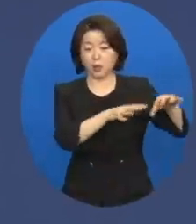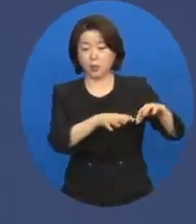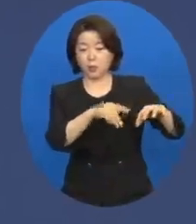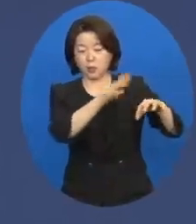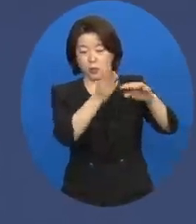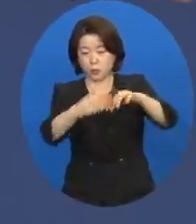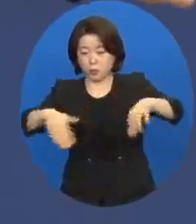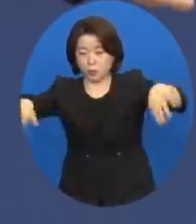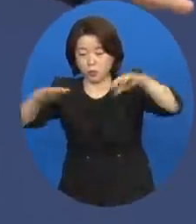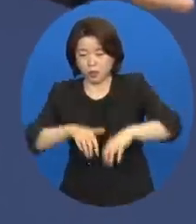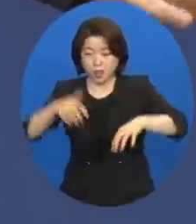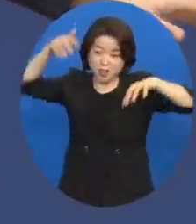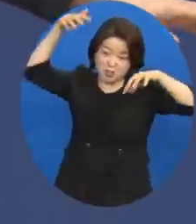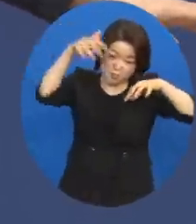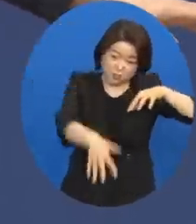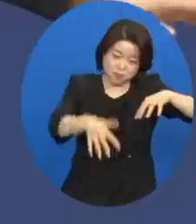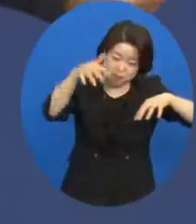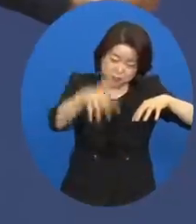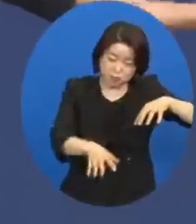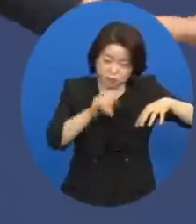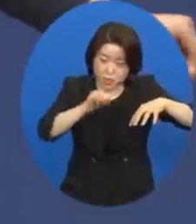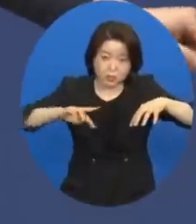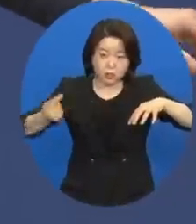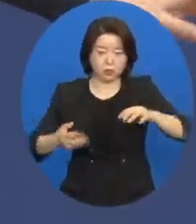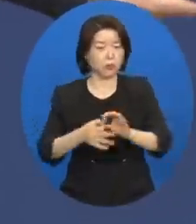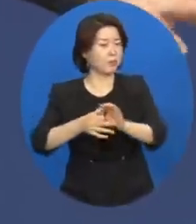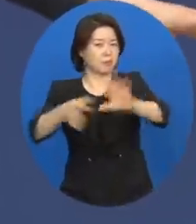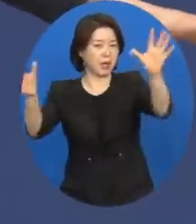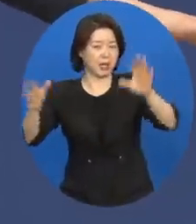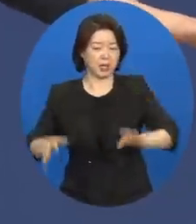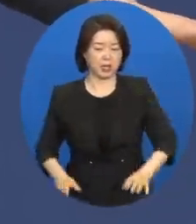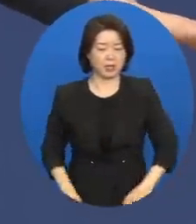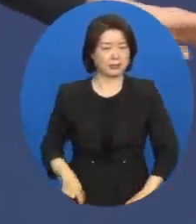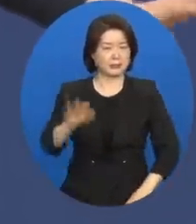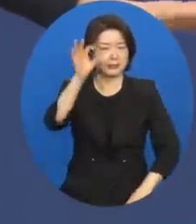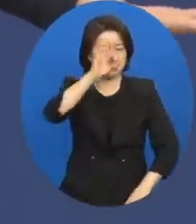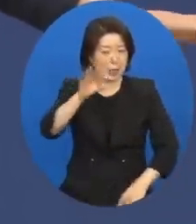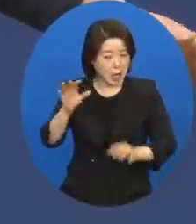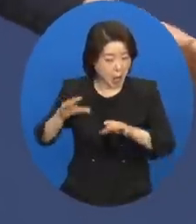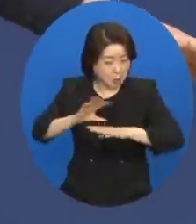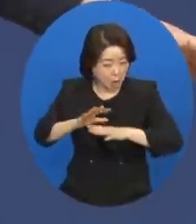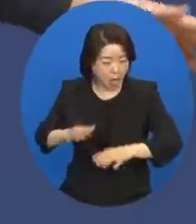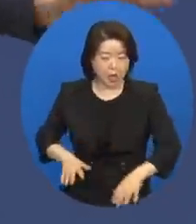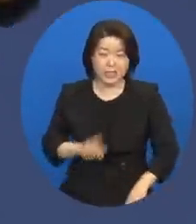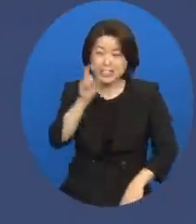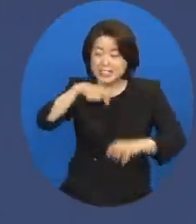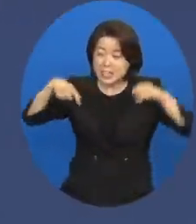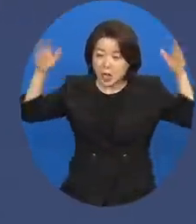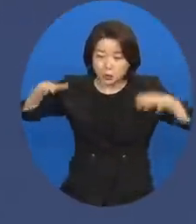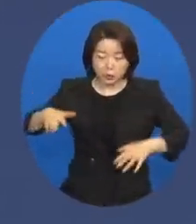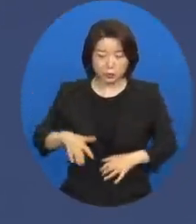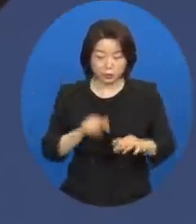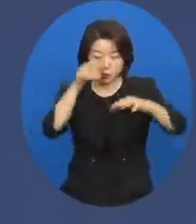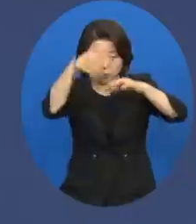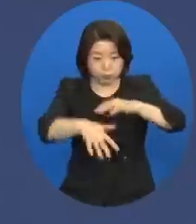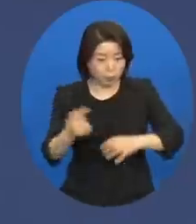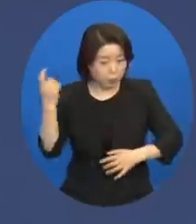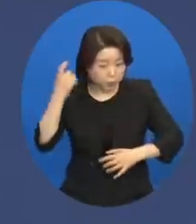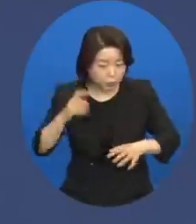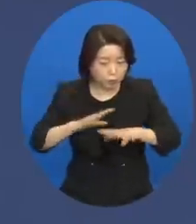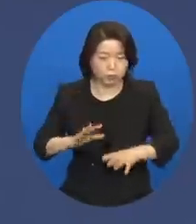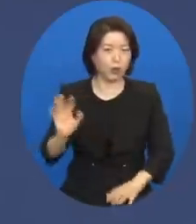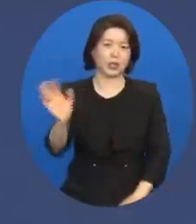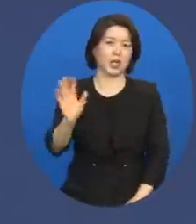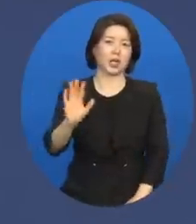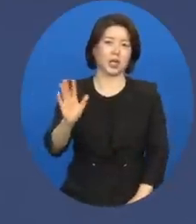점점 다가와도 그건 돼지가 두려워하면 두려워할 일이지 독수리가 폭포 소리를 두려워할 이유는 결코 없는